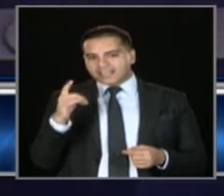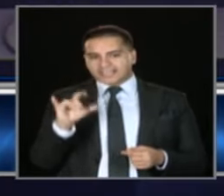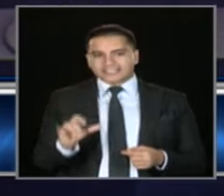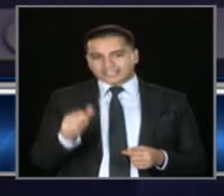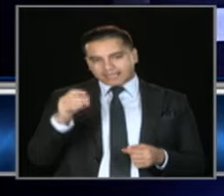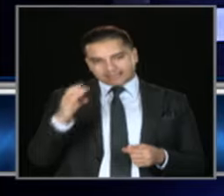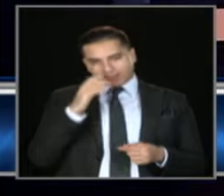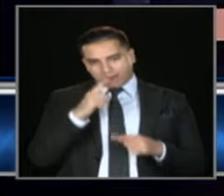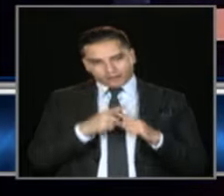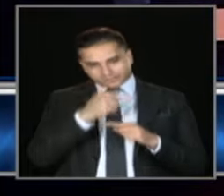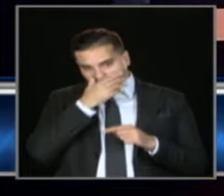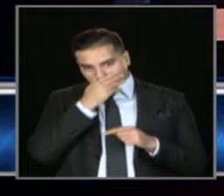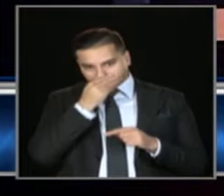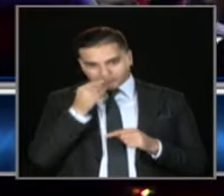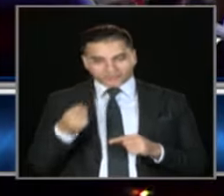إجابة